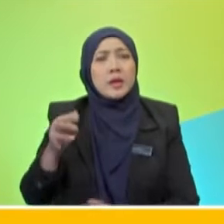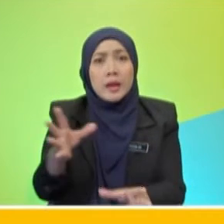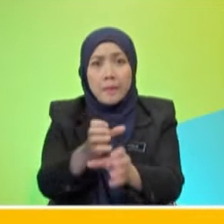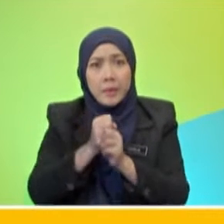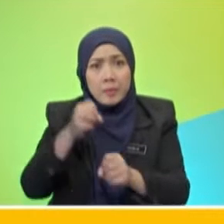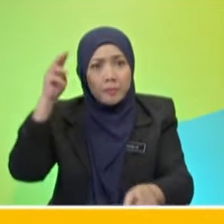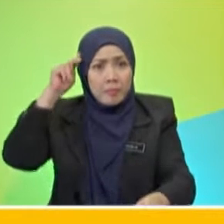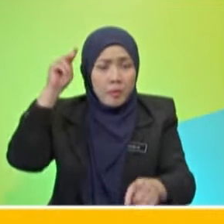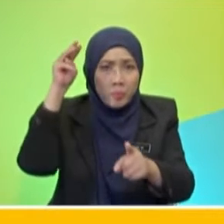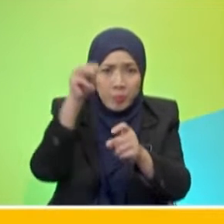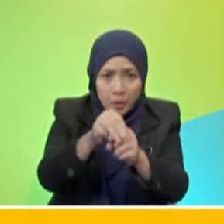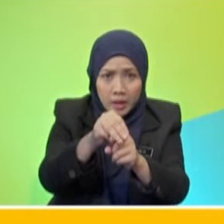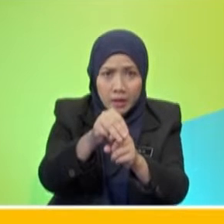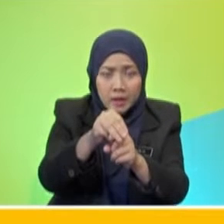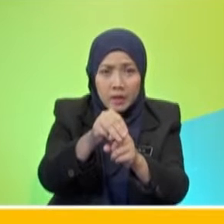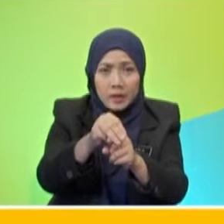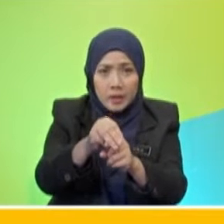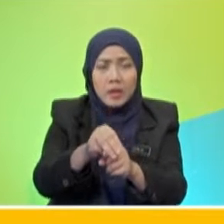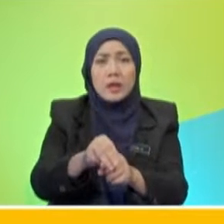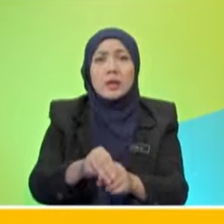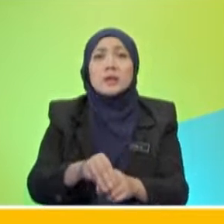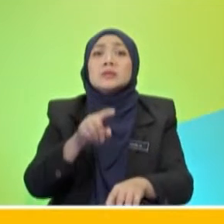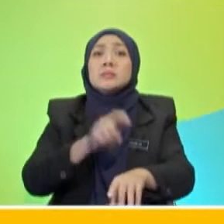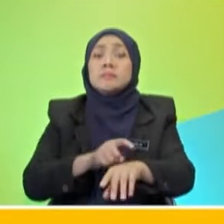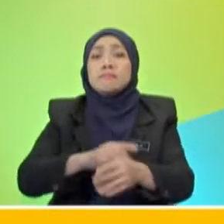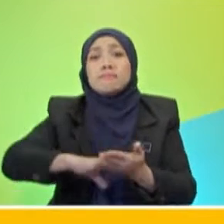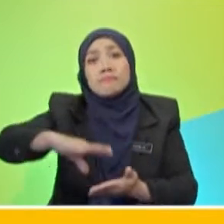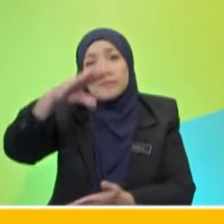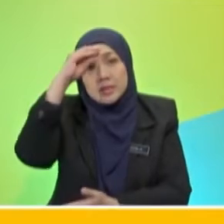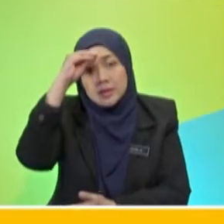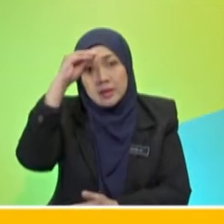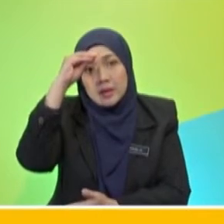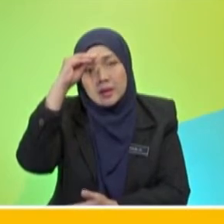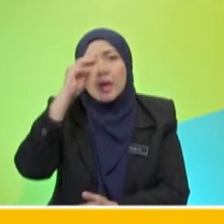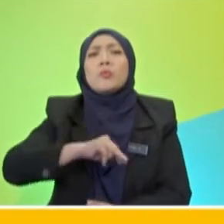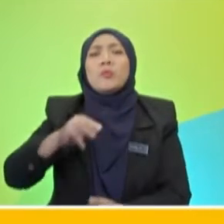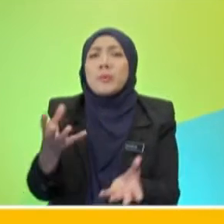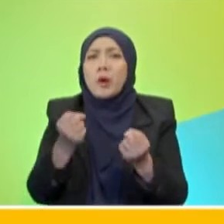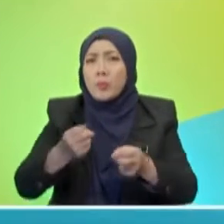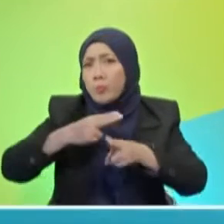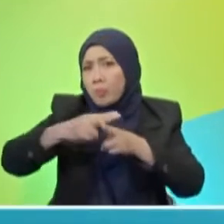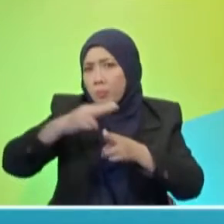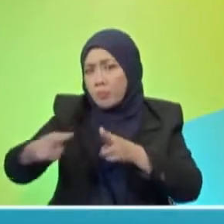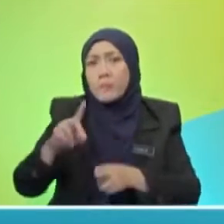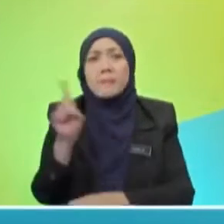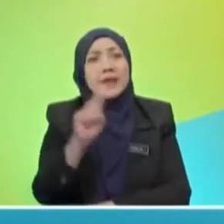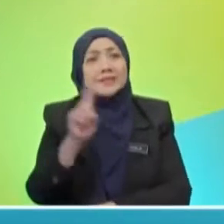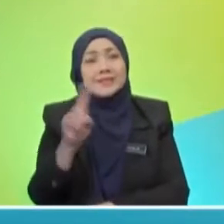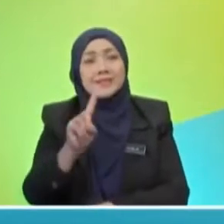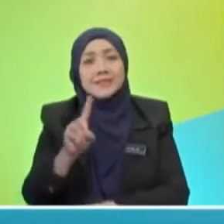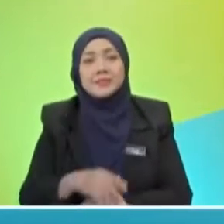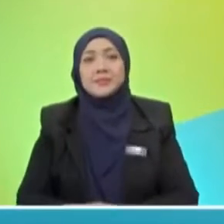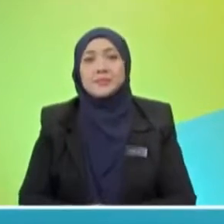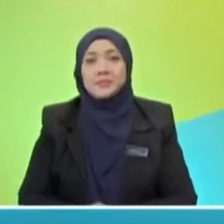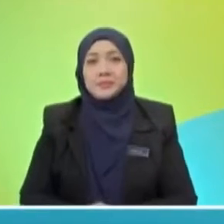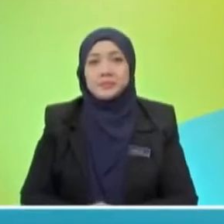perhatian semasa belajar? Jadi, kita nak potong di mana? Murid-murid nak potong di mana? Hadapan ke belakang? Di mana? Ah, murid-murid, di hadapan